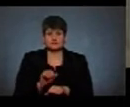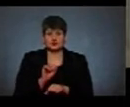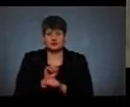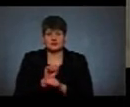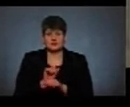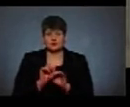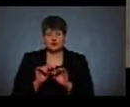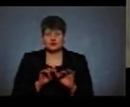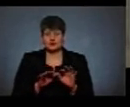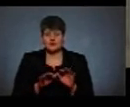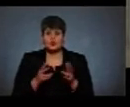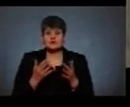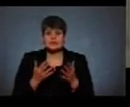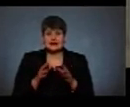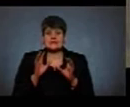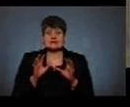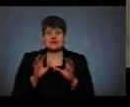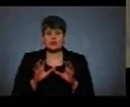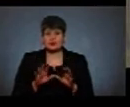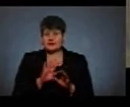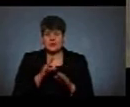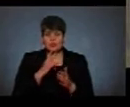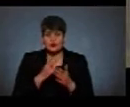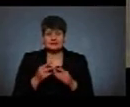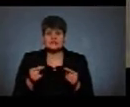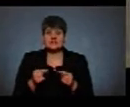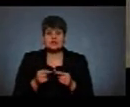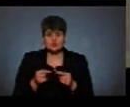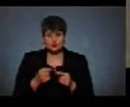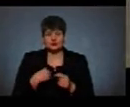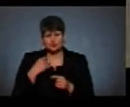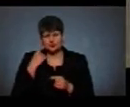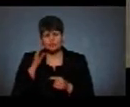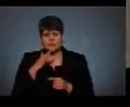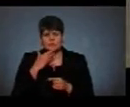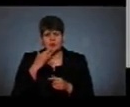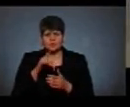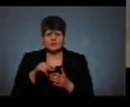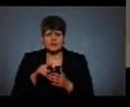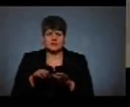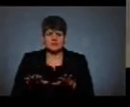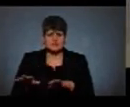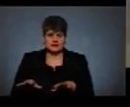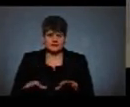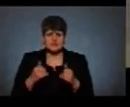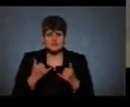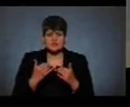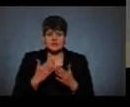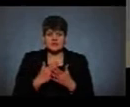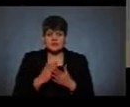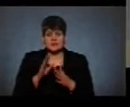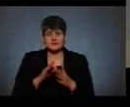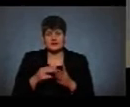процедура. Оскільки закон не регламентує чітко, думаю, будуть багато питань вже на місцях. Зараз він знаходиться на підписі